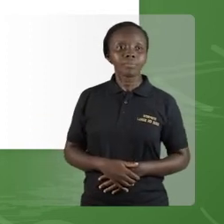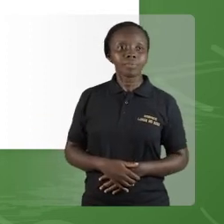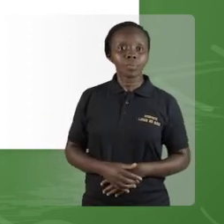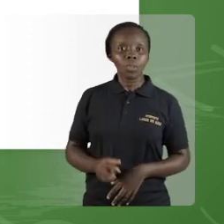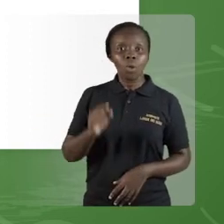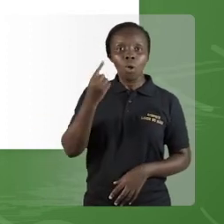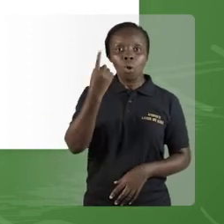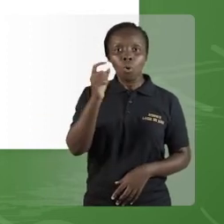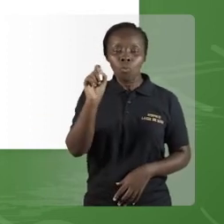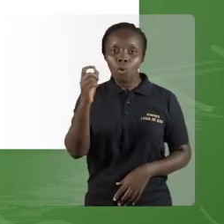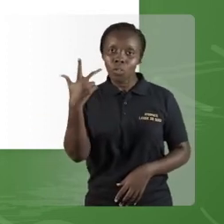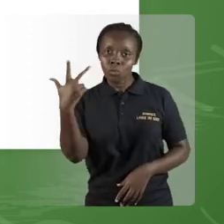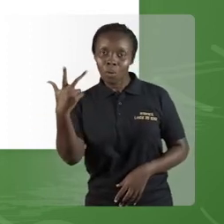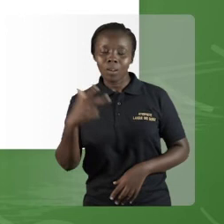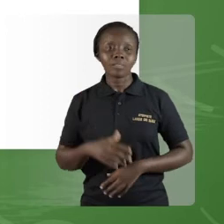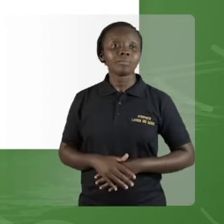3.